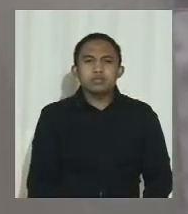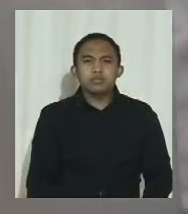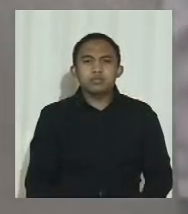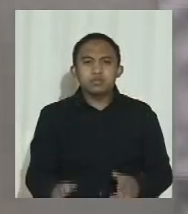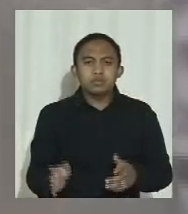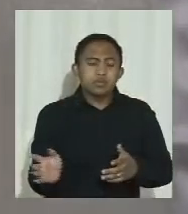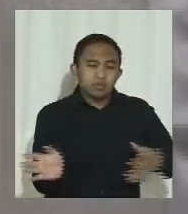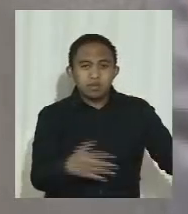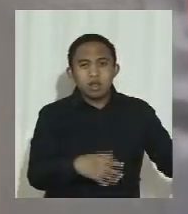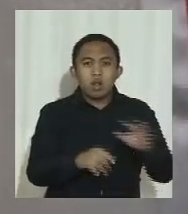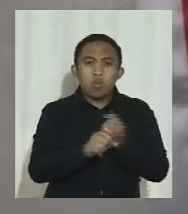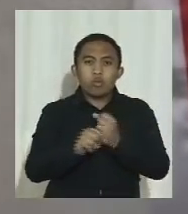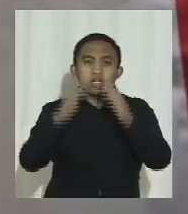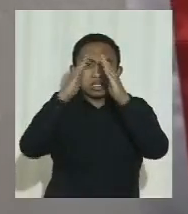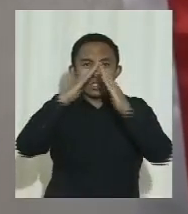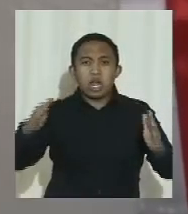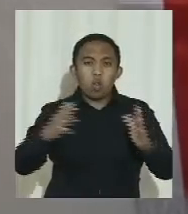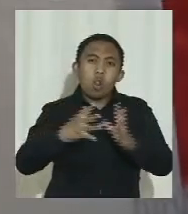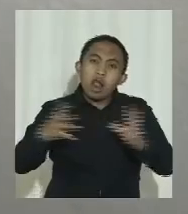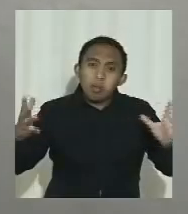trano lehibe dia